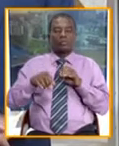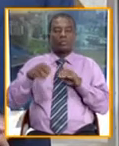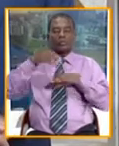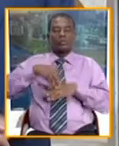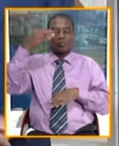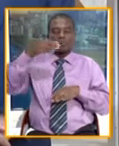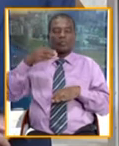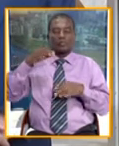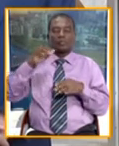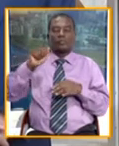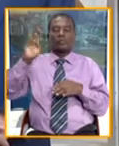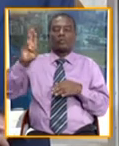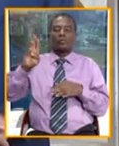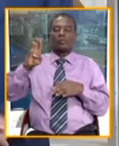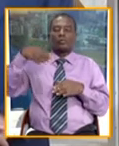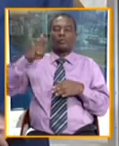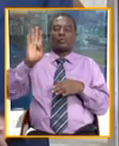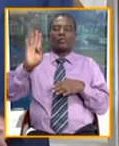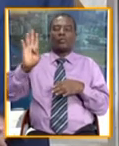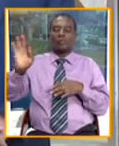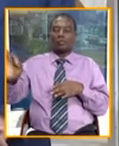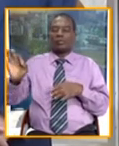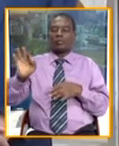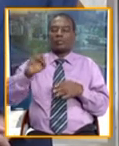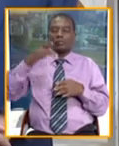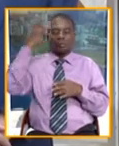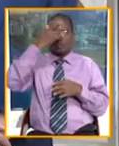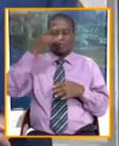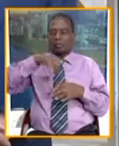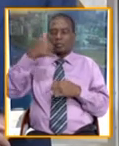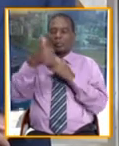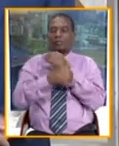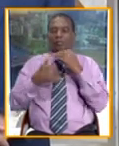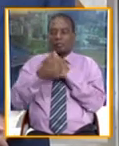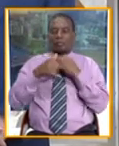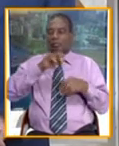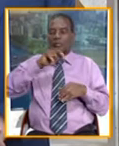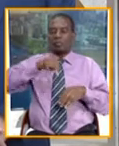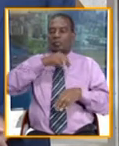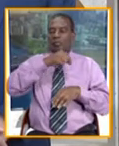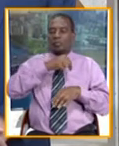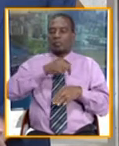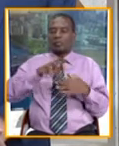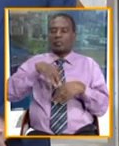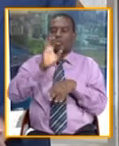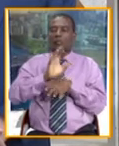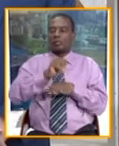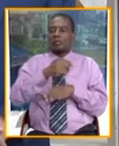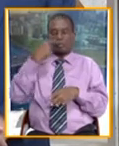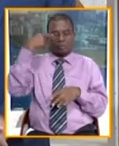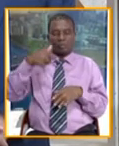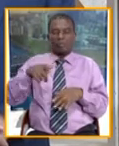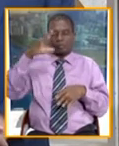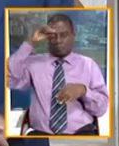au Burkina, concerne également les autres pays qui sont au niveau de la côte, notamment la Côte d'Ivoire. Et là, je crois